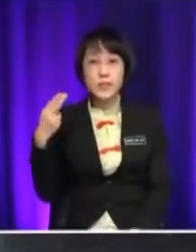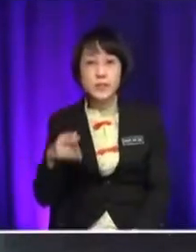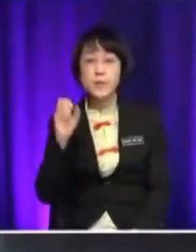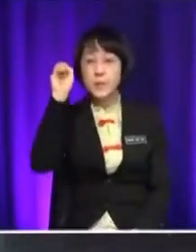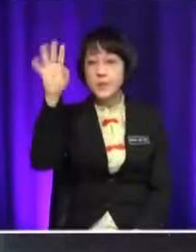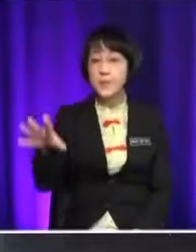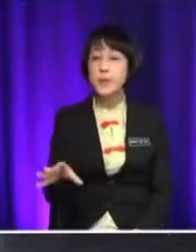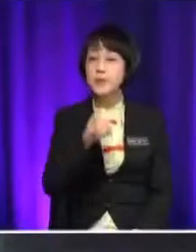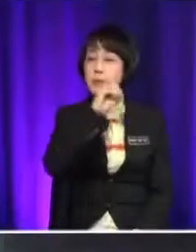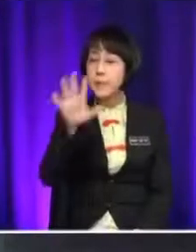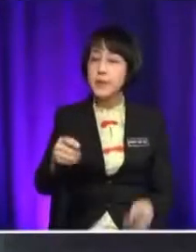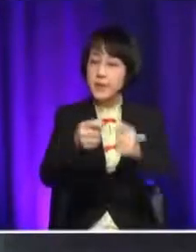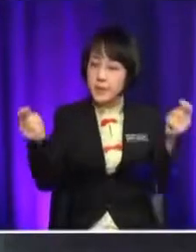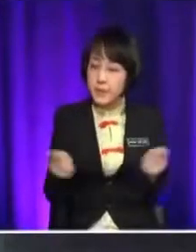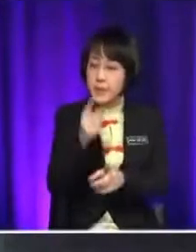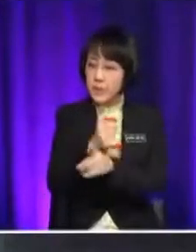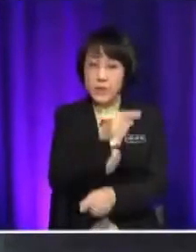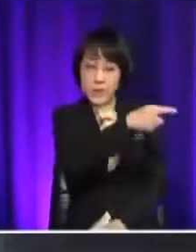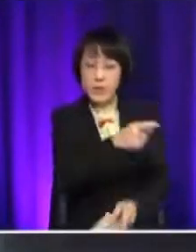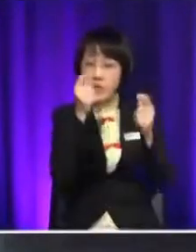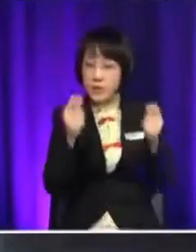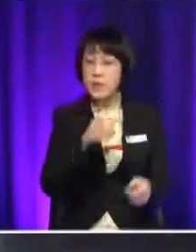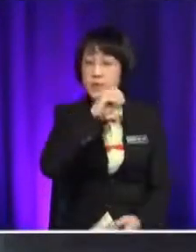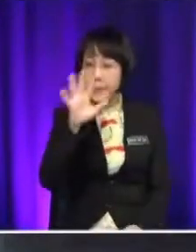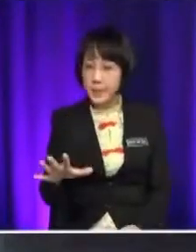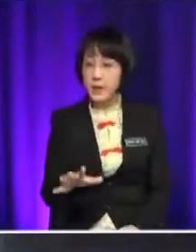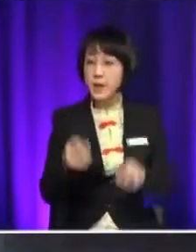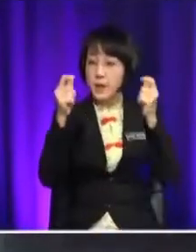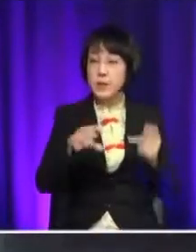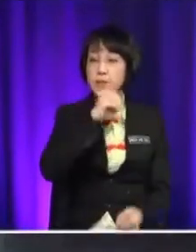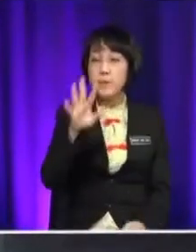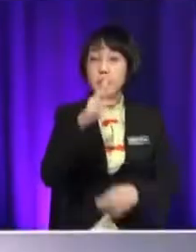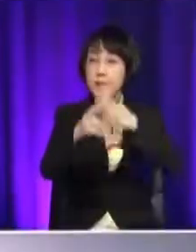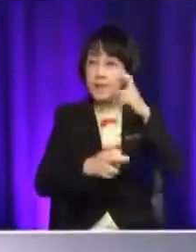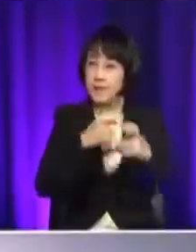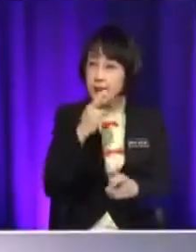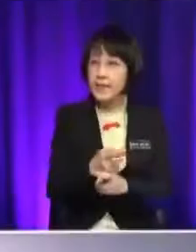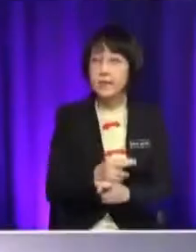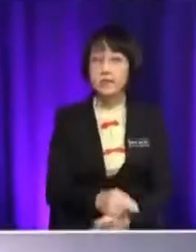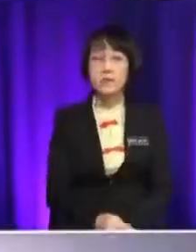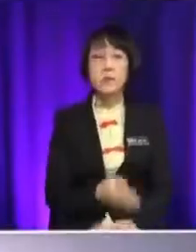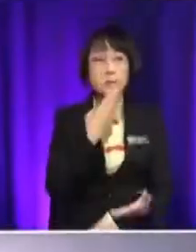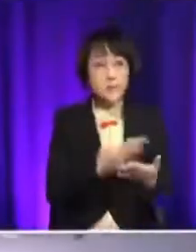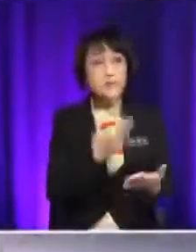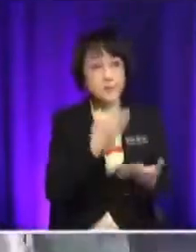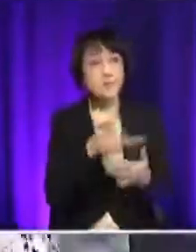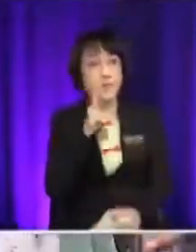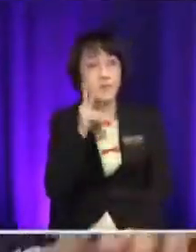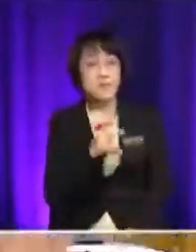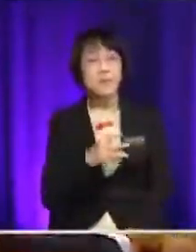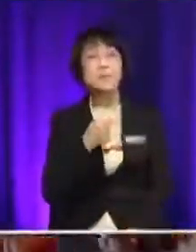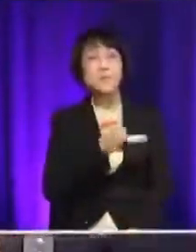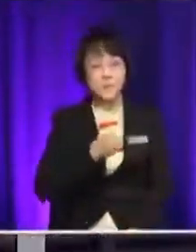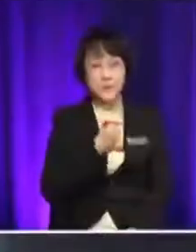tempat yang betul. Ni kan tong sampah. Tong sampah kita semula lagi ha. Baiklah kakak. Mira minta maaf